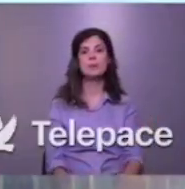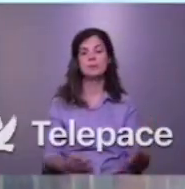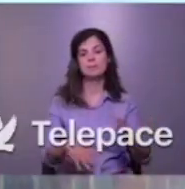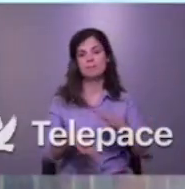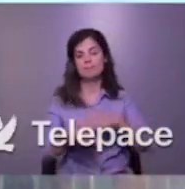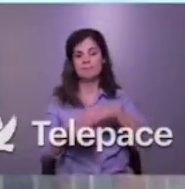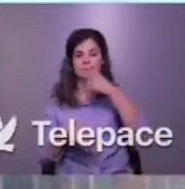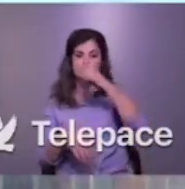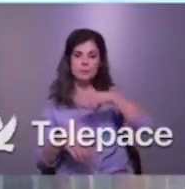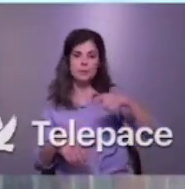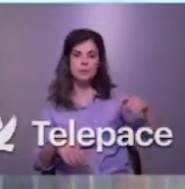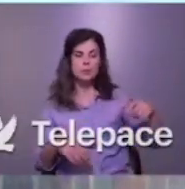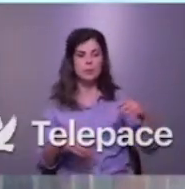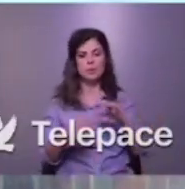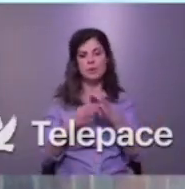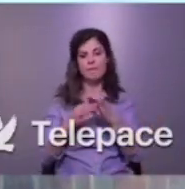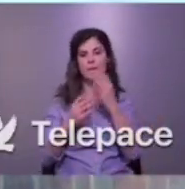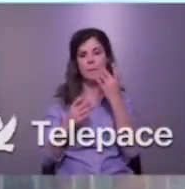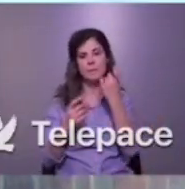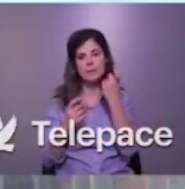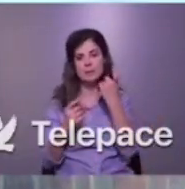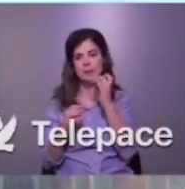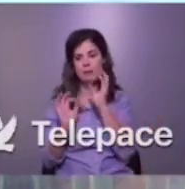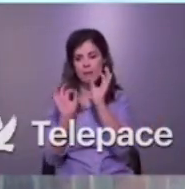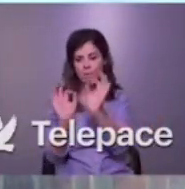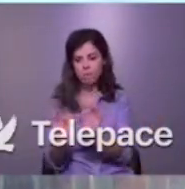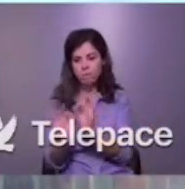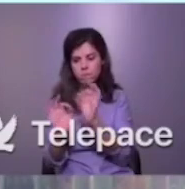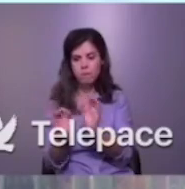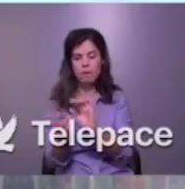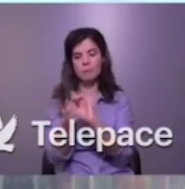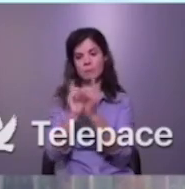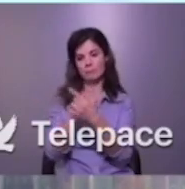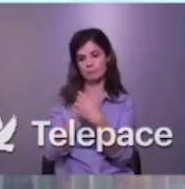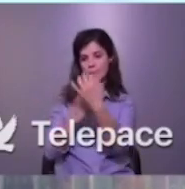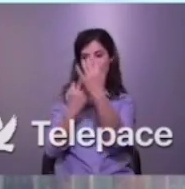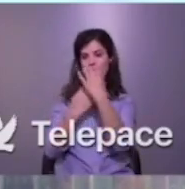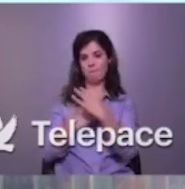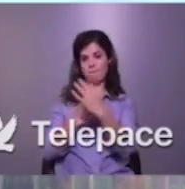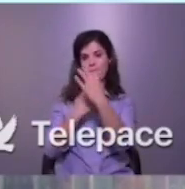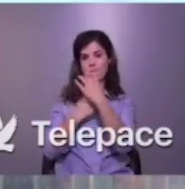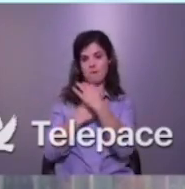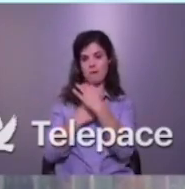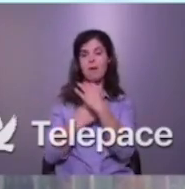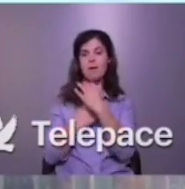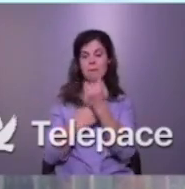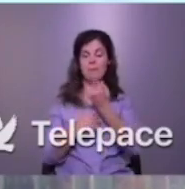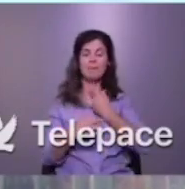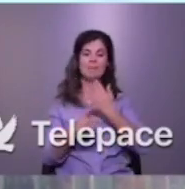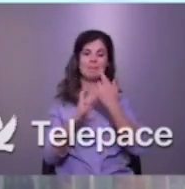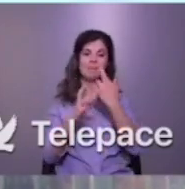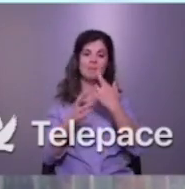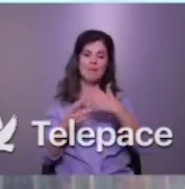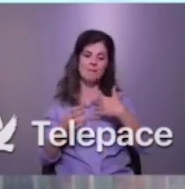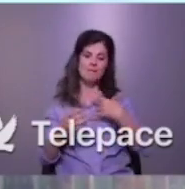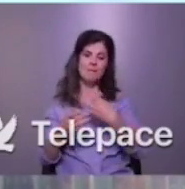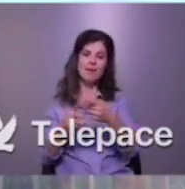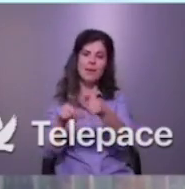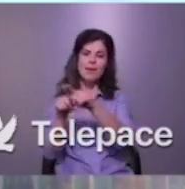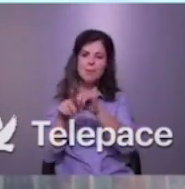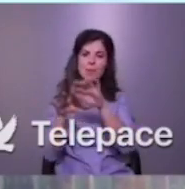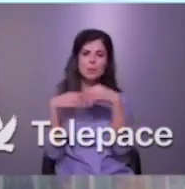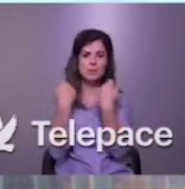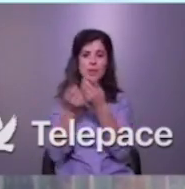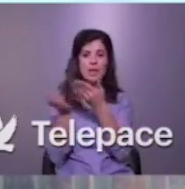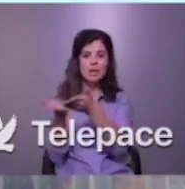Per le persone non autosufficienti e per coloro che si prendono cura di loro